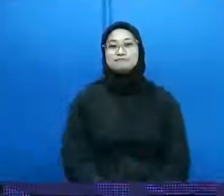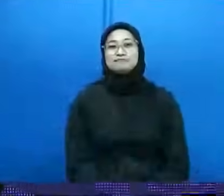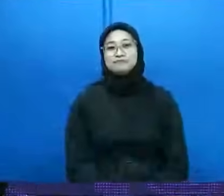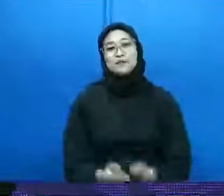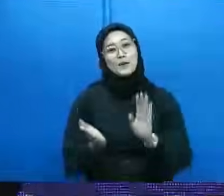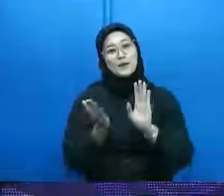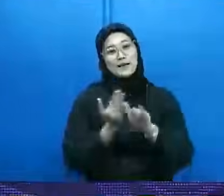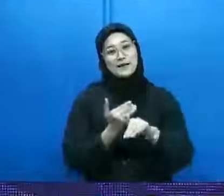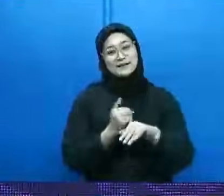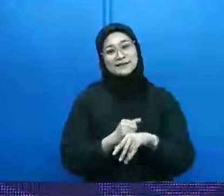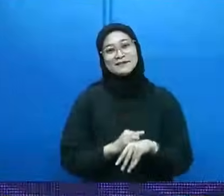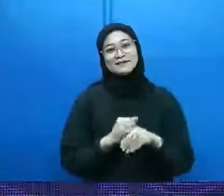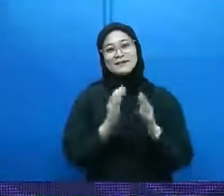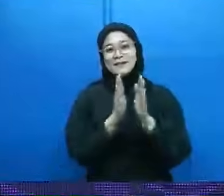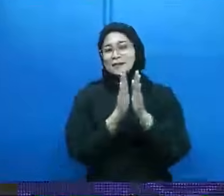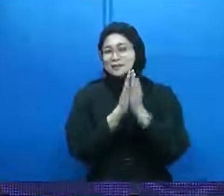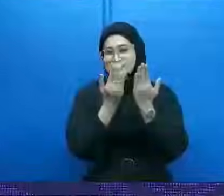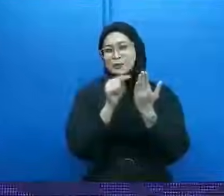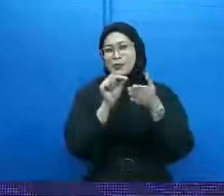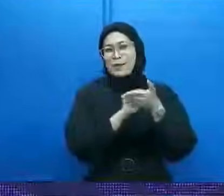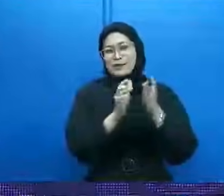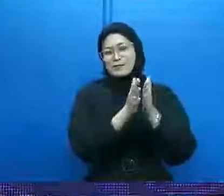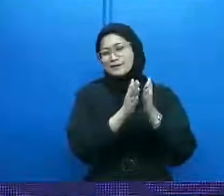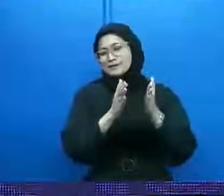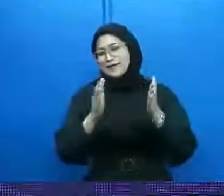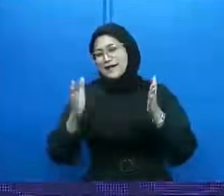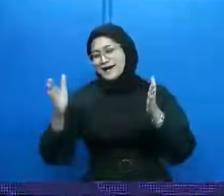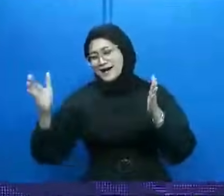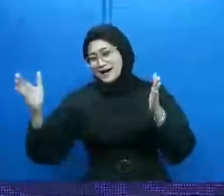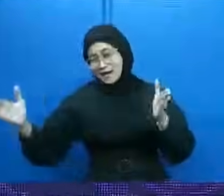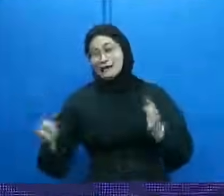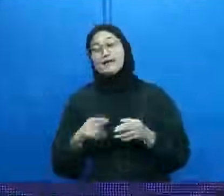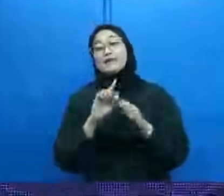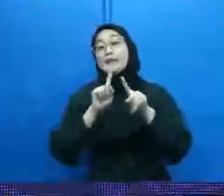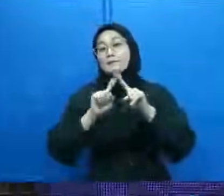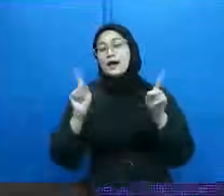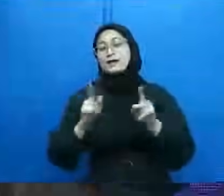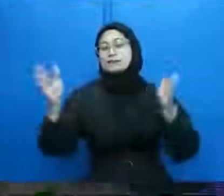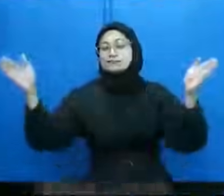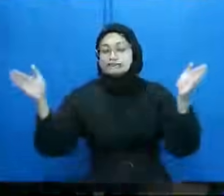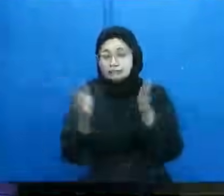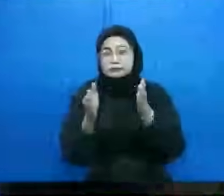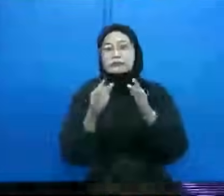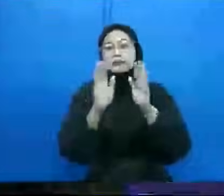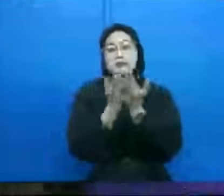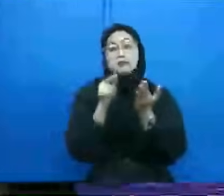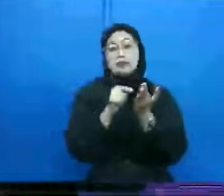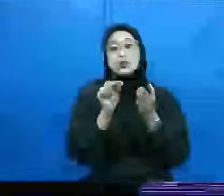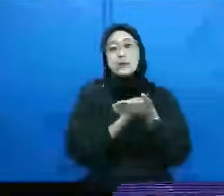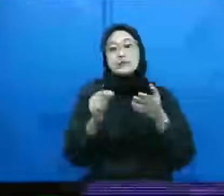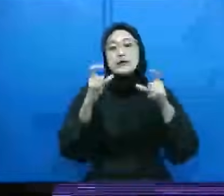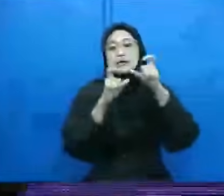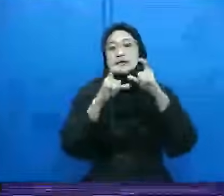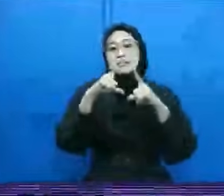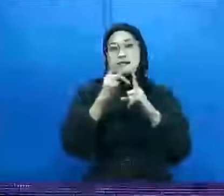Karena terlampau panjang, disingkatlah dengan nama Sahih Al-Bukhari. Apa itu Sahih Al-Bukhari? Perhatikan